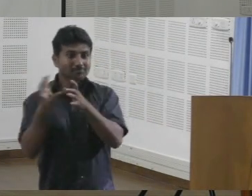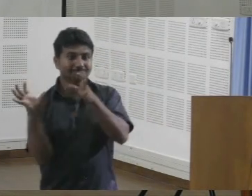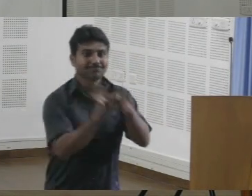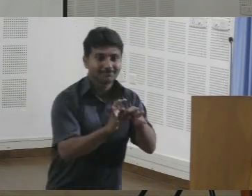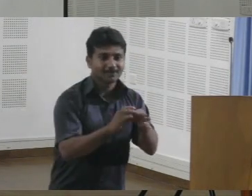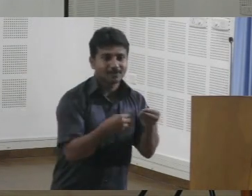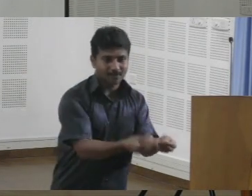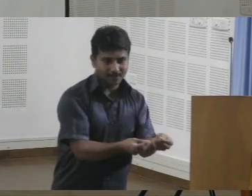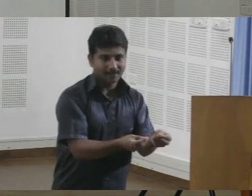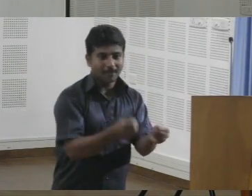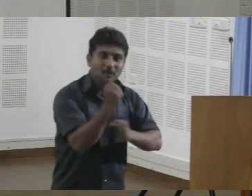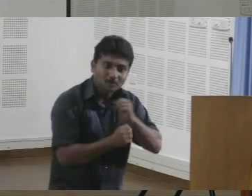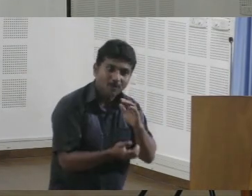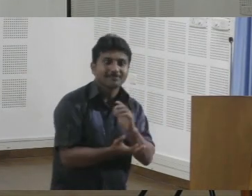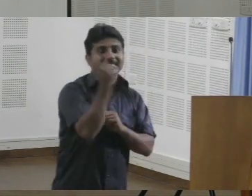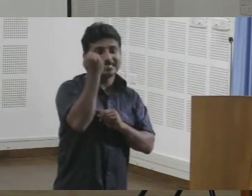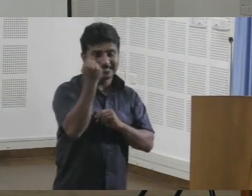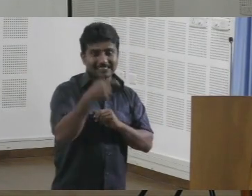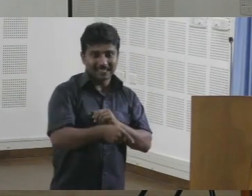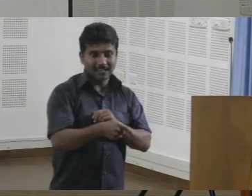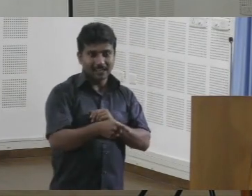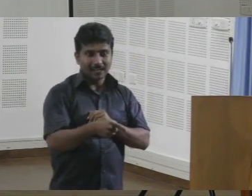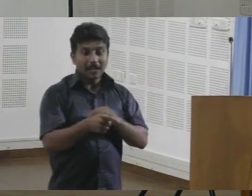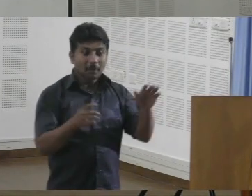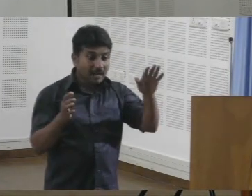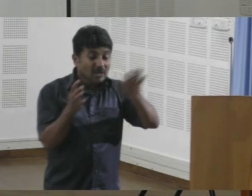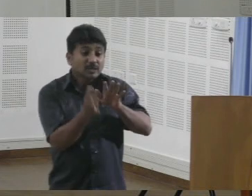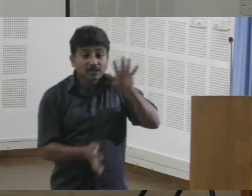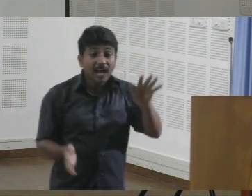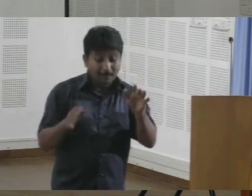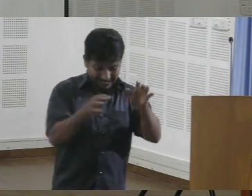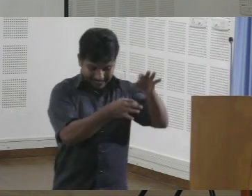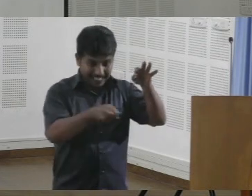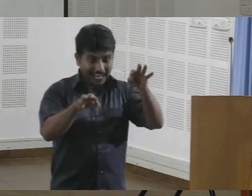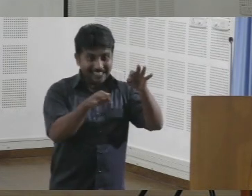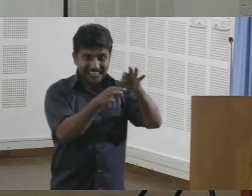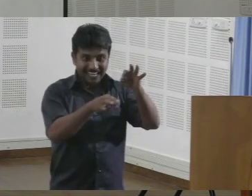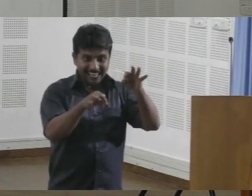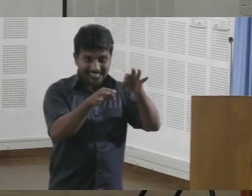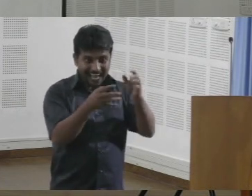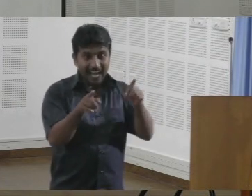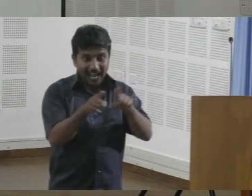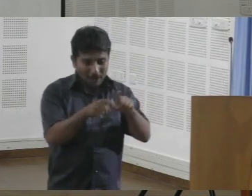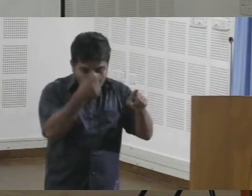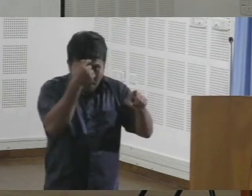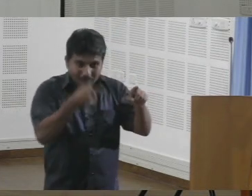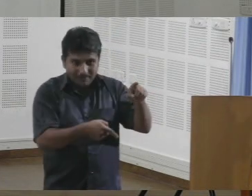അതേപോലെ സ്റ്റിമ്മിങ് ഒരു പ്രോബ്ലമായിട്ട് കാണുന്നതിന് പകരം അതുപയോഗിച്ച് ഞാനൊരു സ്കില്ല് ജ്വല്ലറി മേക്കിംഗ്